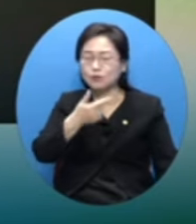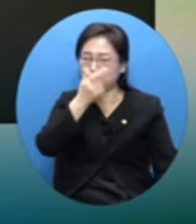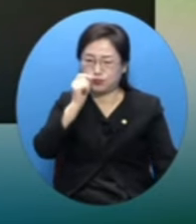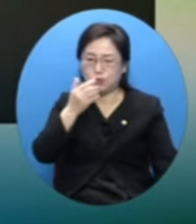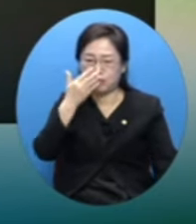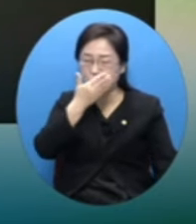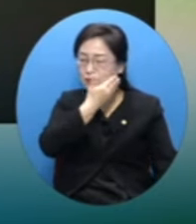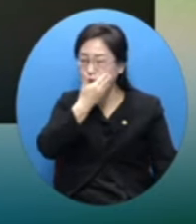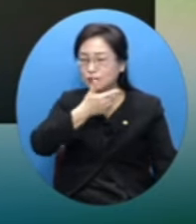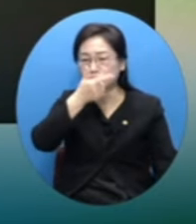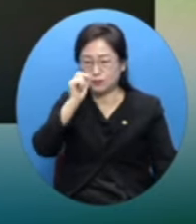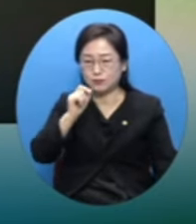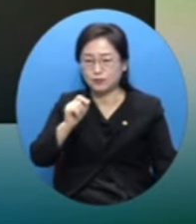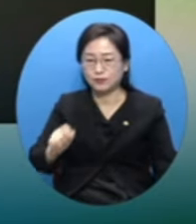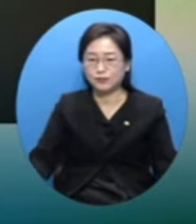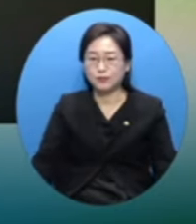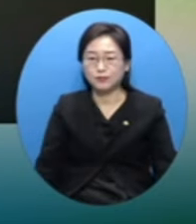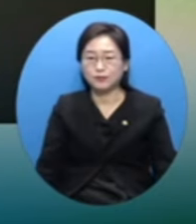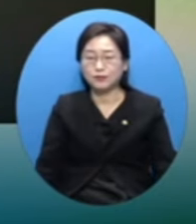그런데 이